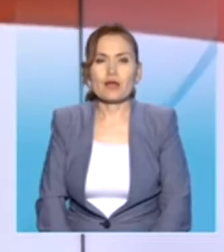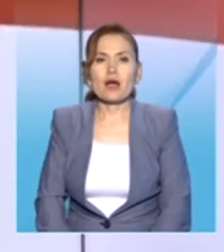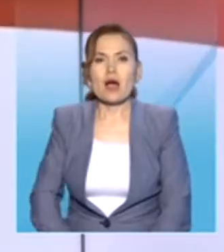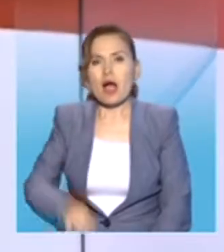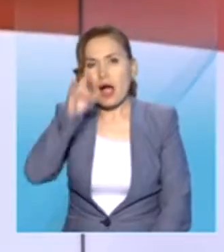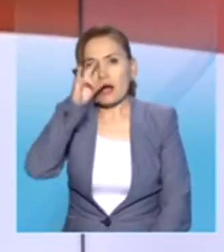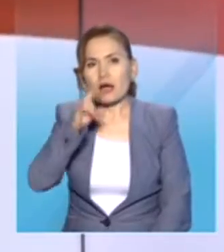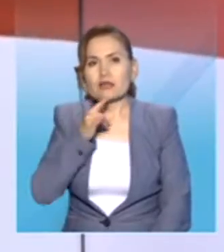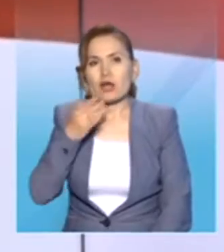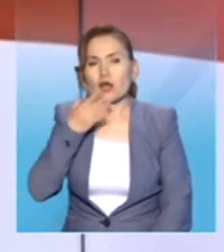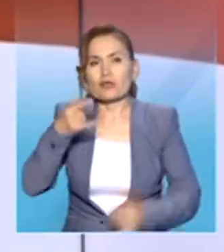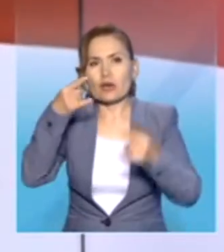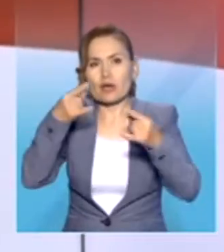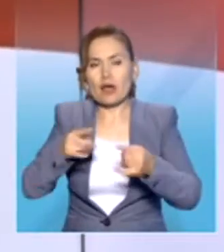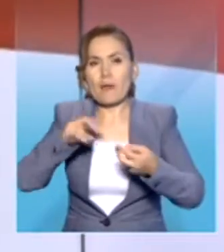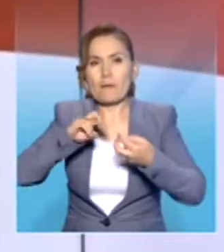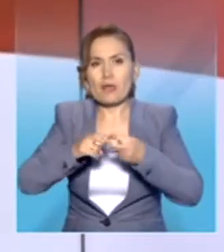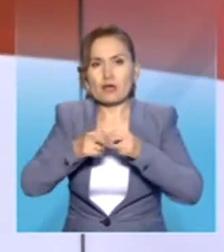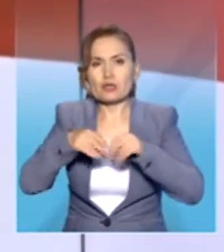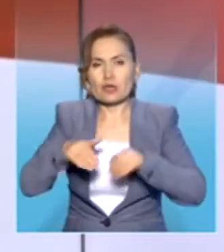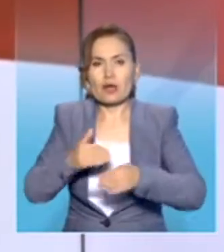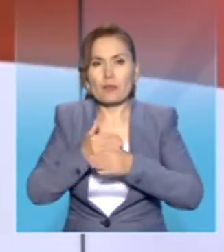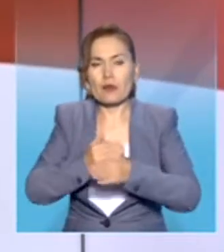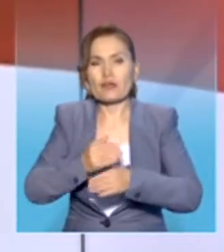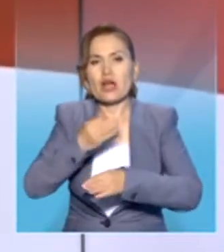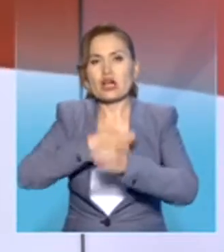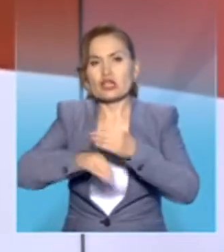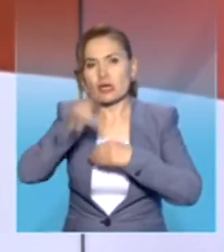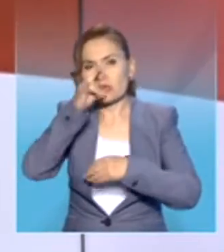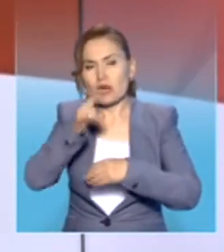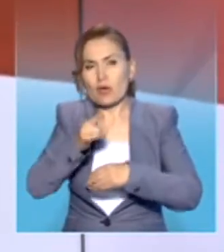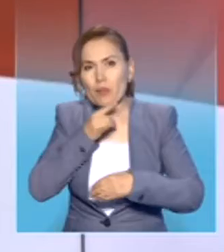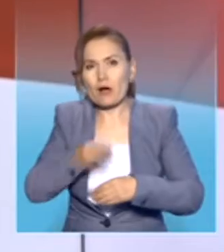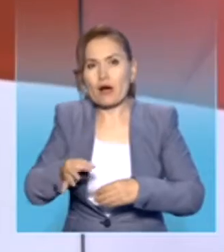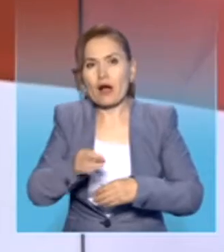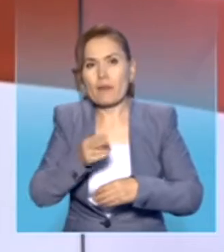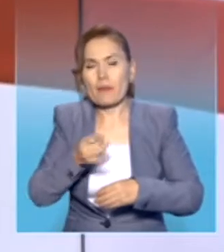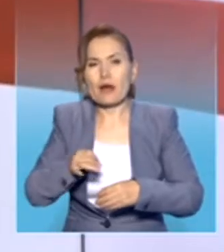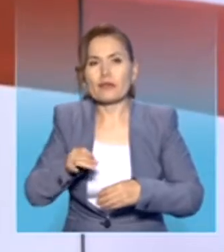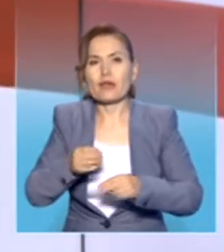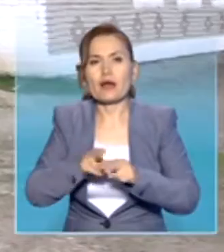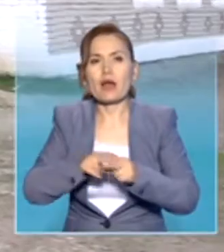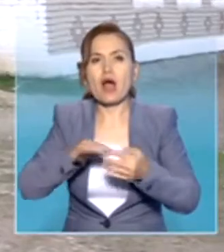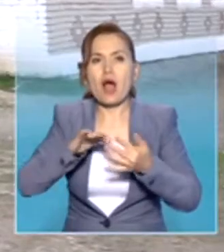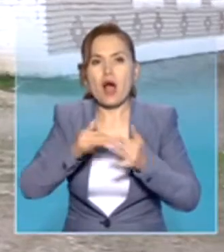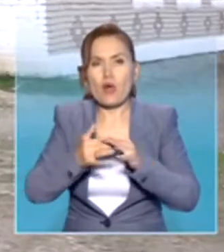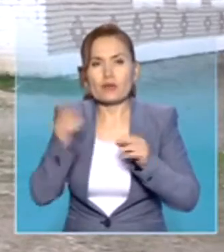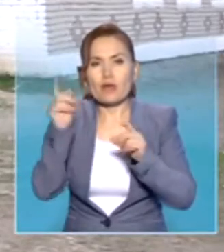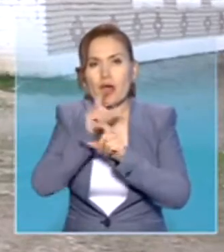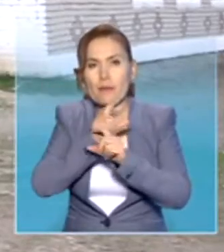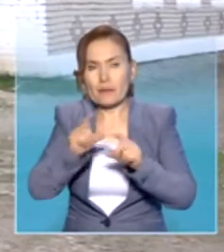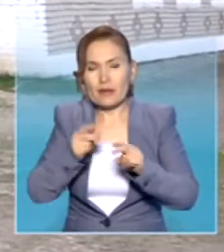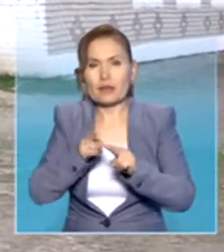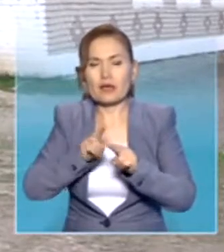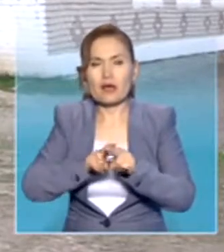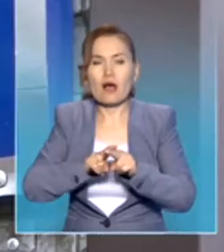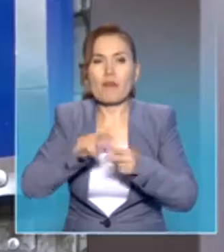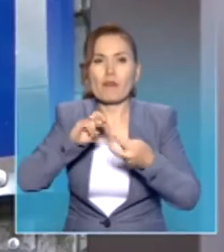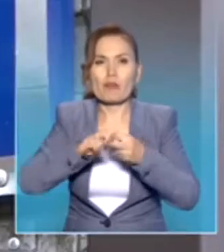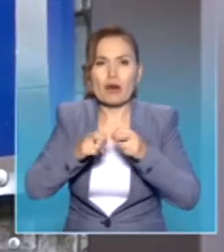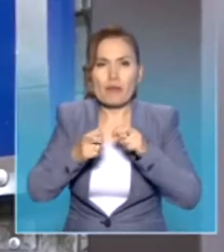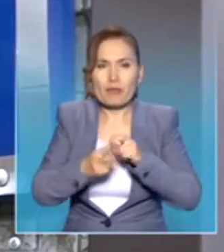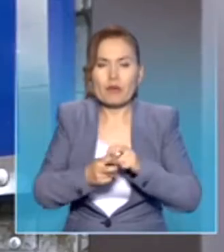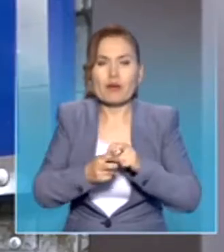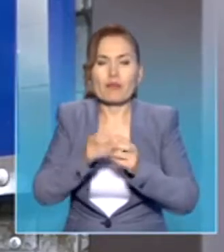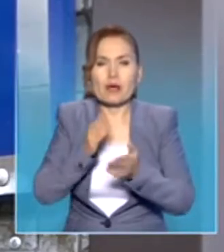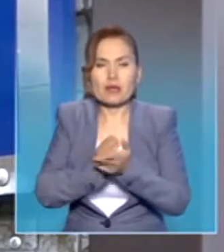Ұлттық арна араласқан мәселе шешімін тапты. Тілшілеріміз Шығыс Қазақстан облысы Қапай Батыр ауылындағы орта мектептің мүшкіл жағдай туралы былтыр